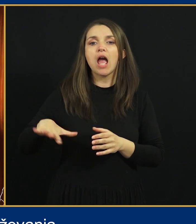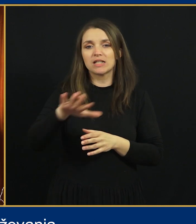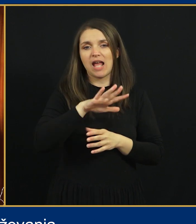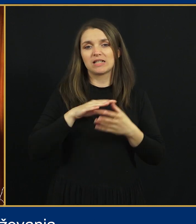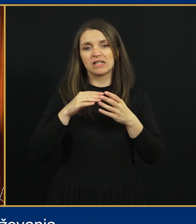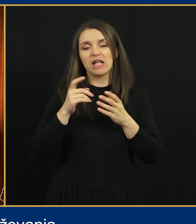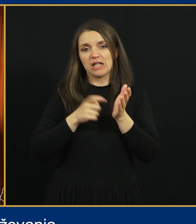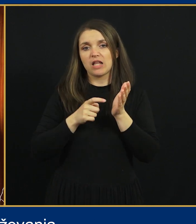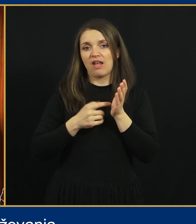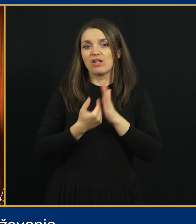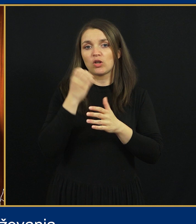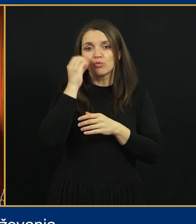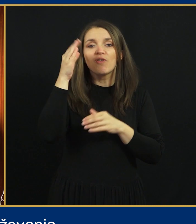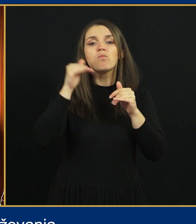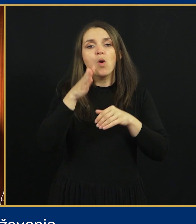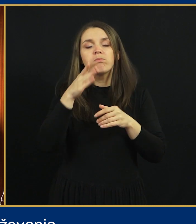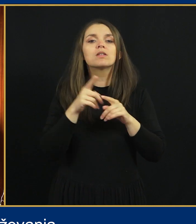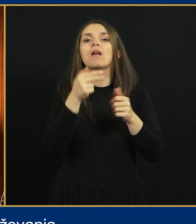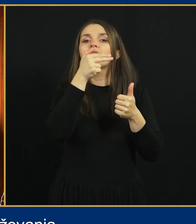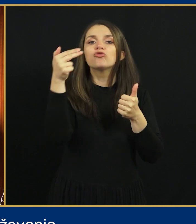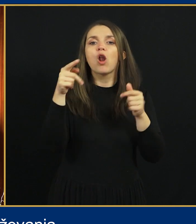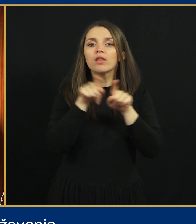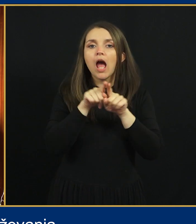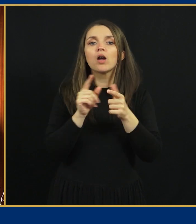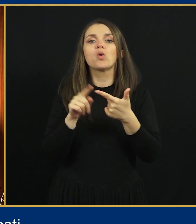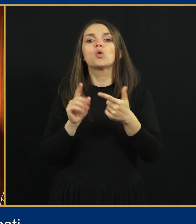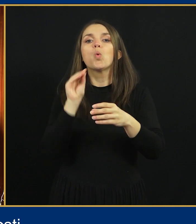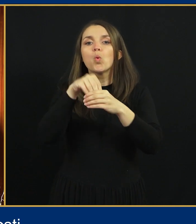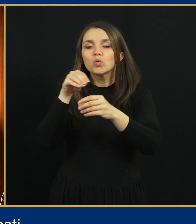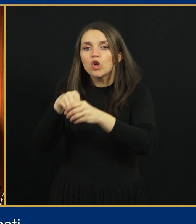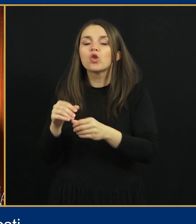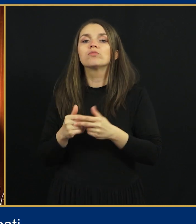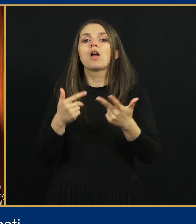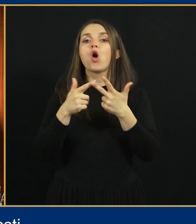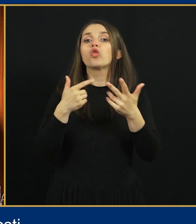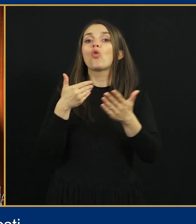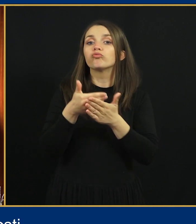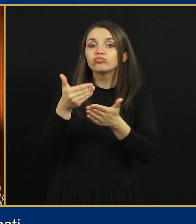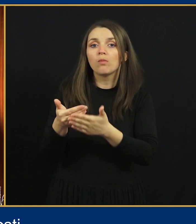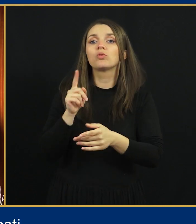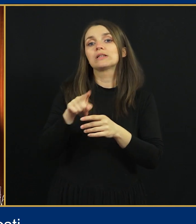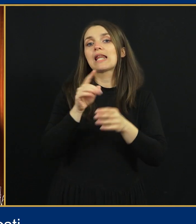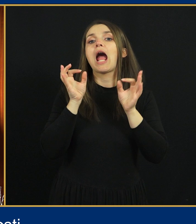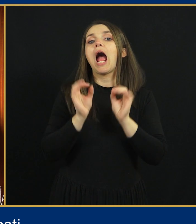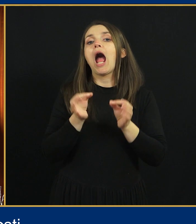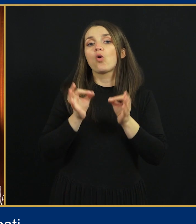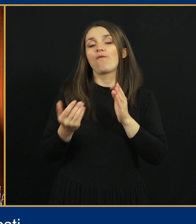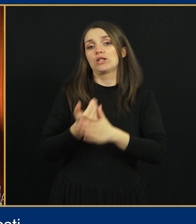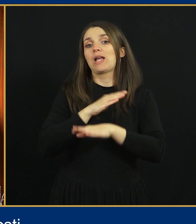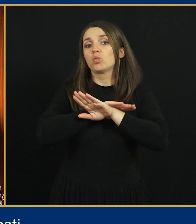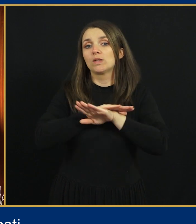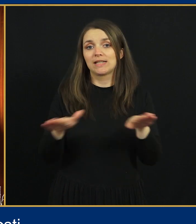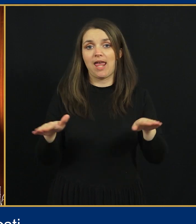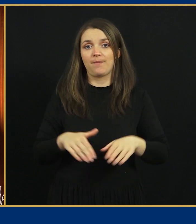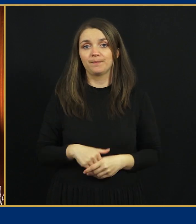Civilizacijske norme izobraževanja morajo biti načelo enakosti, vključenosti, dostopnosti in kakovosti za